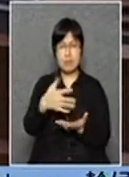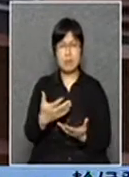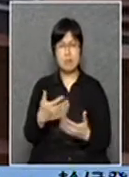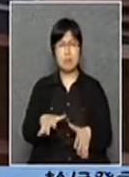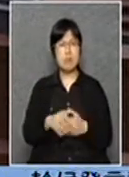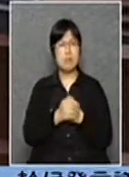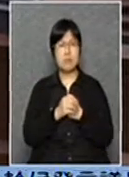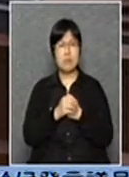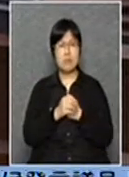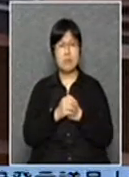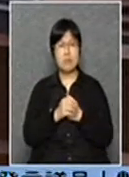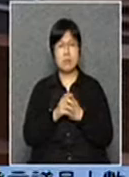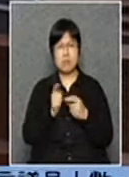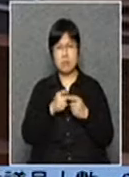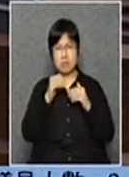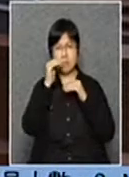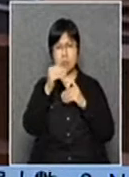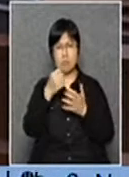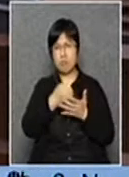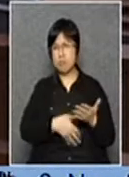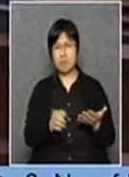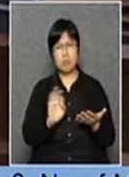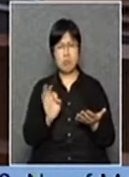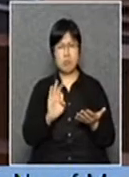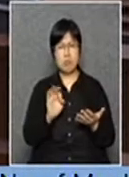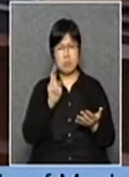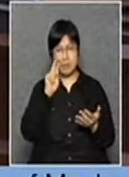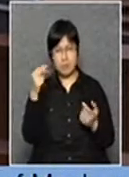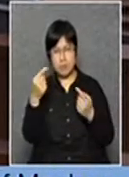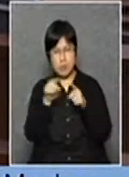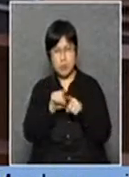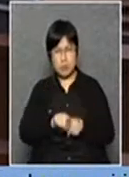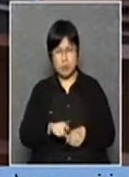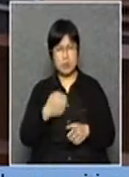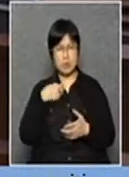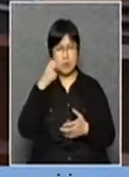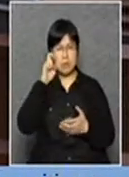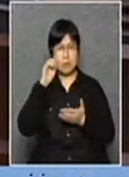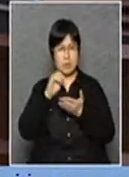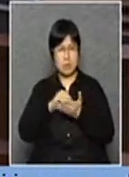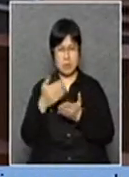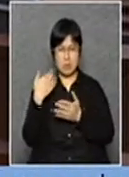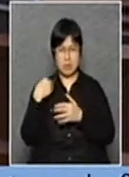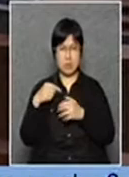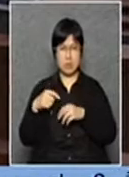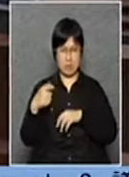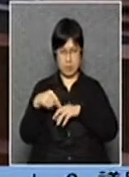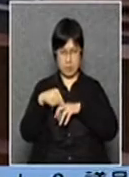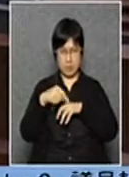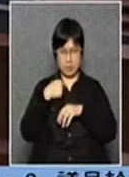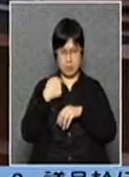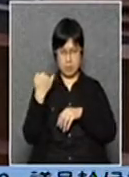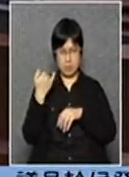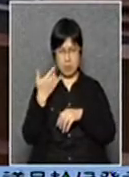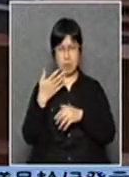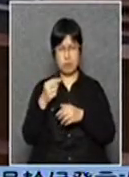算數，是完全冇規冇矩，冇一啲客觀嘅標準去驗定究竟當時嘅基金係咪應該適當，係唔